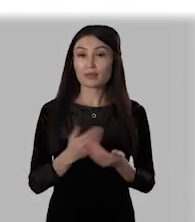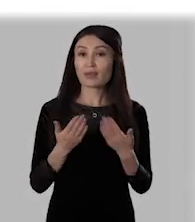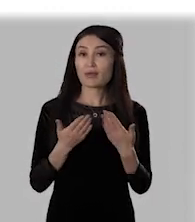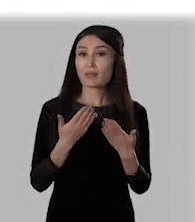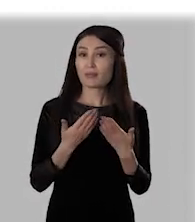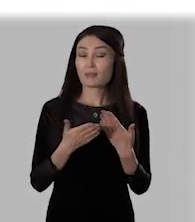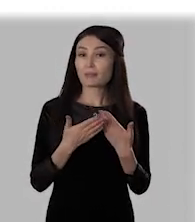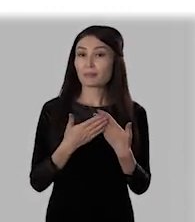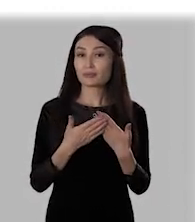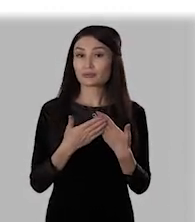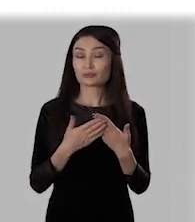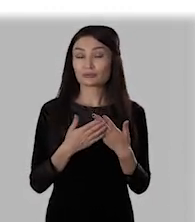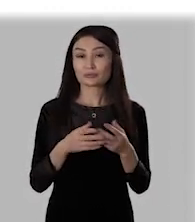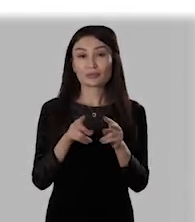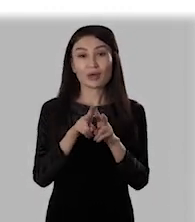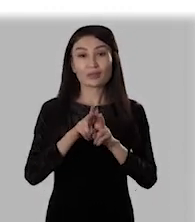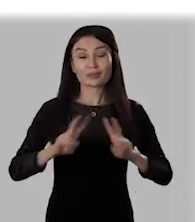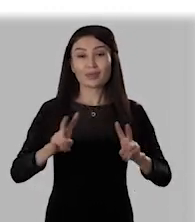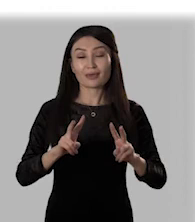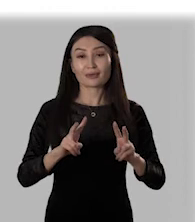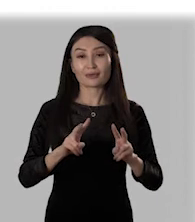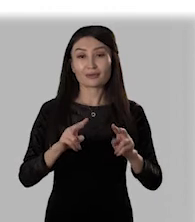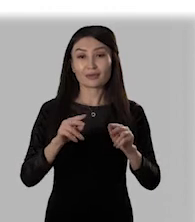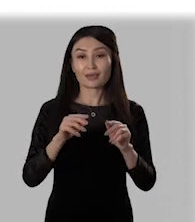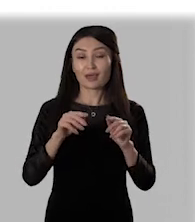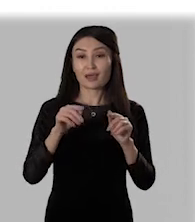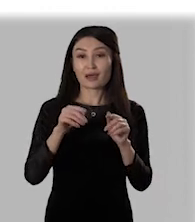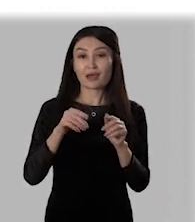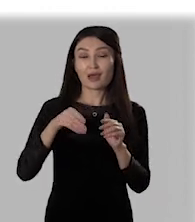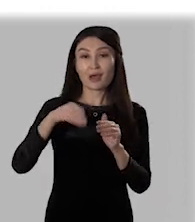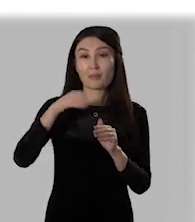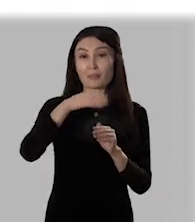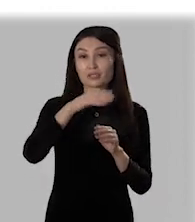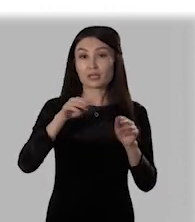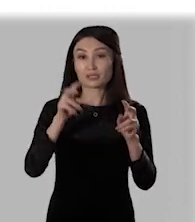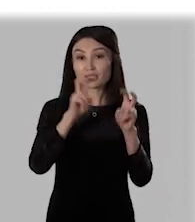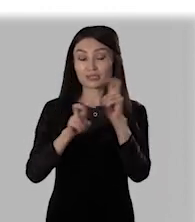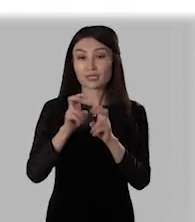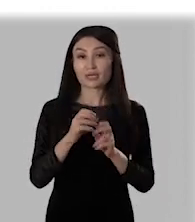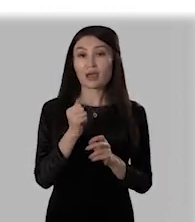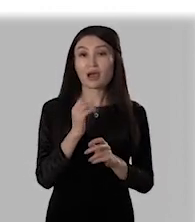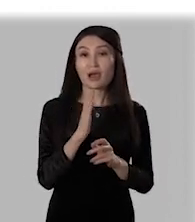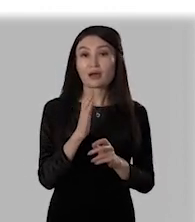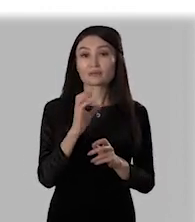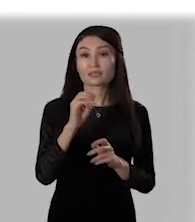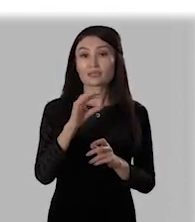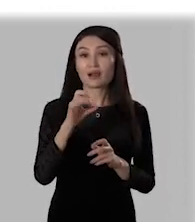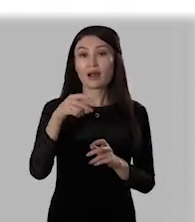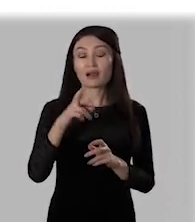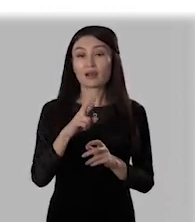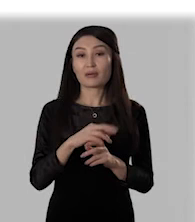Болжолдуу түрдө бири-бирине тең мамычаларды издегиле. Мен Австралия менен